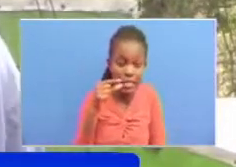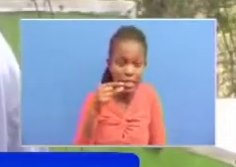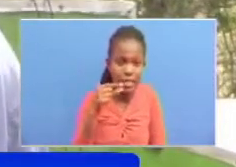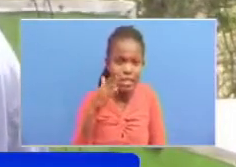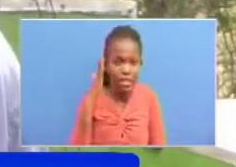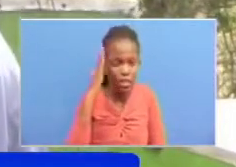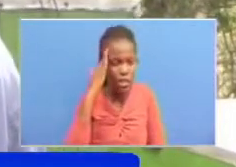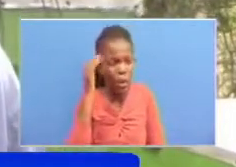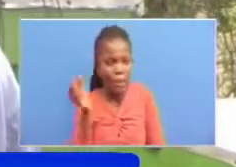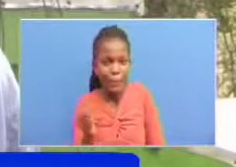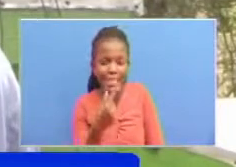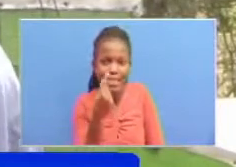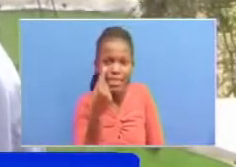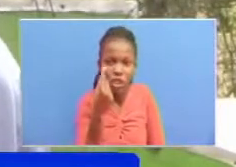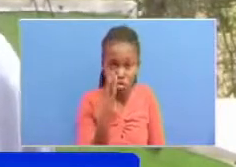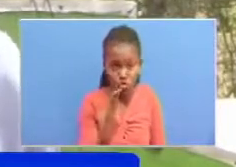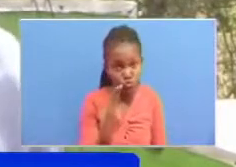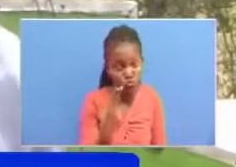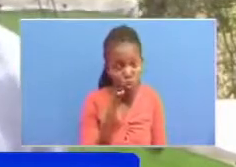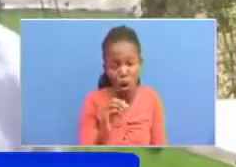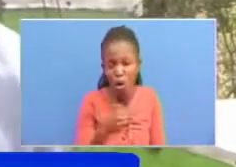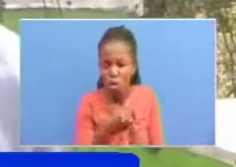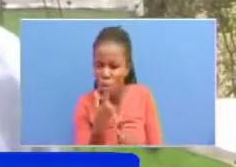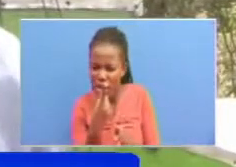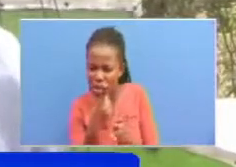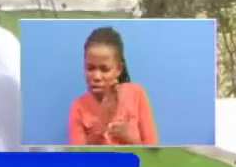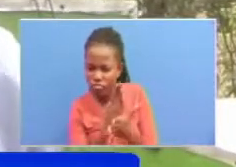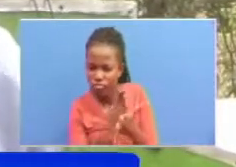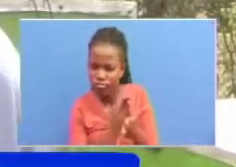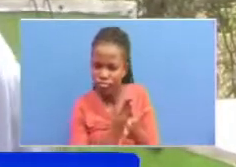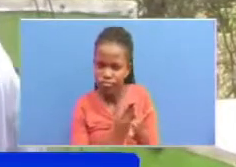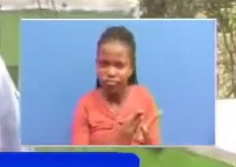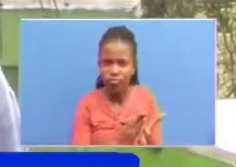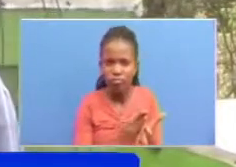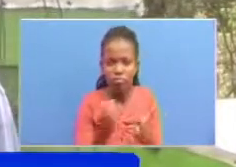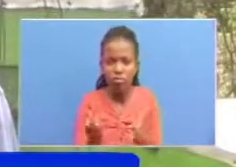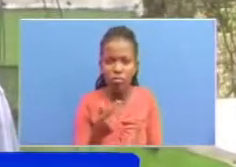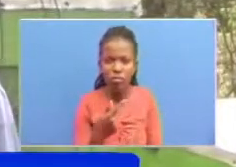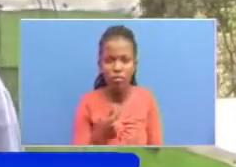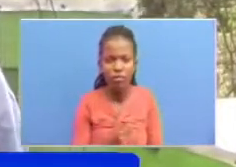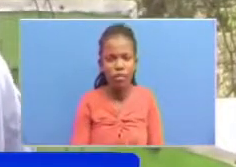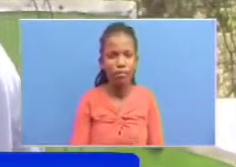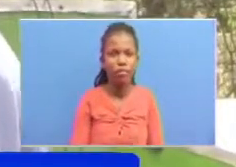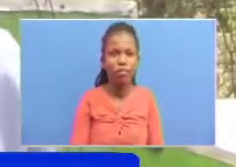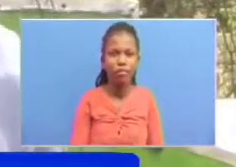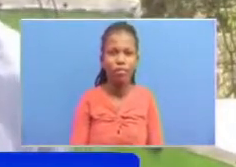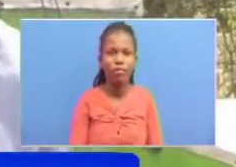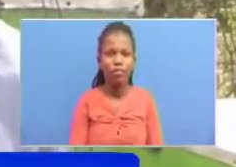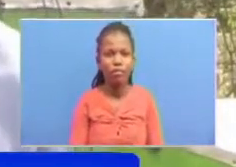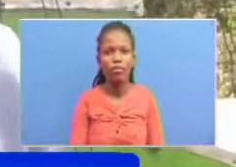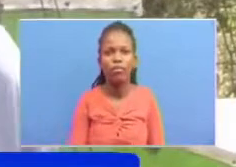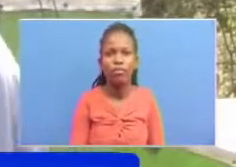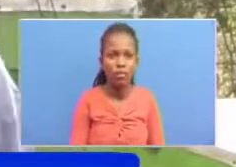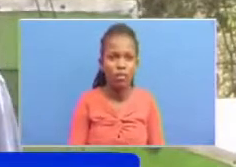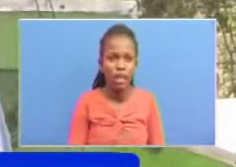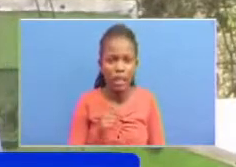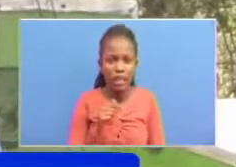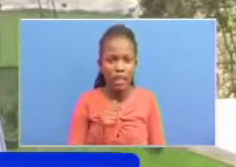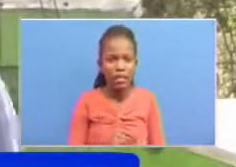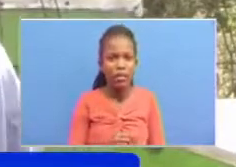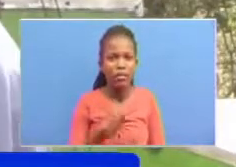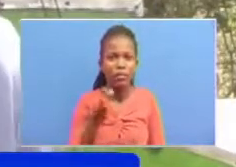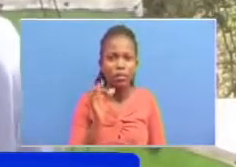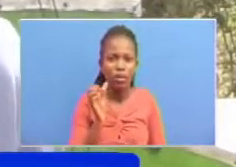mia yili ne, kana mwayumu na anusu. No yuko othela nituithi ya watu ene yuka kupovela kana yuka